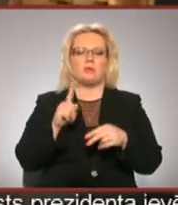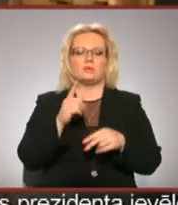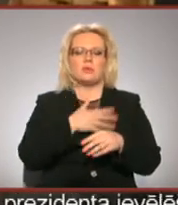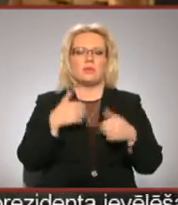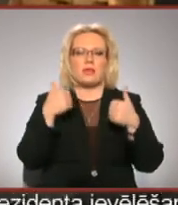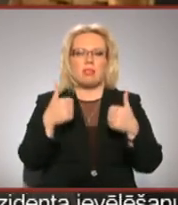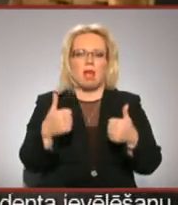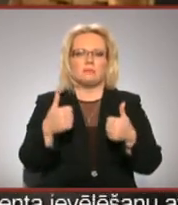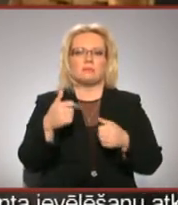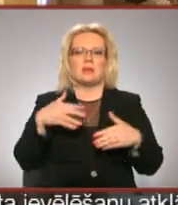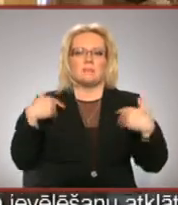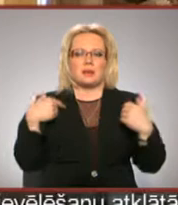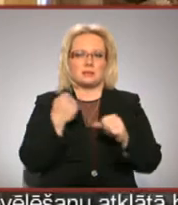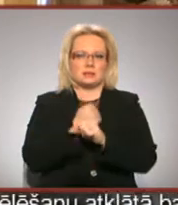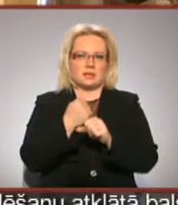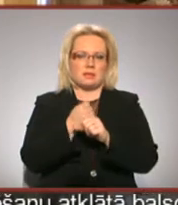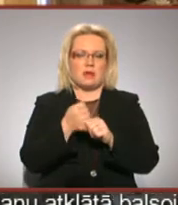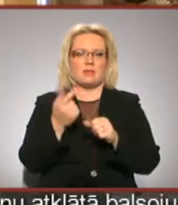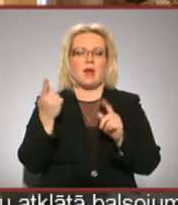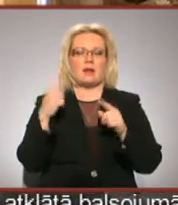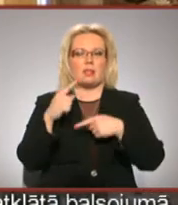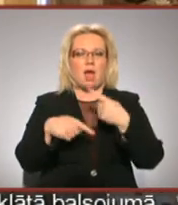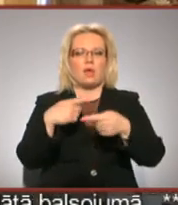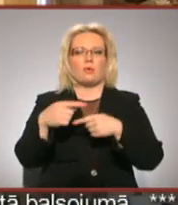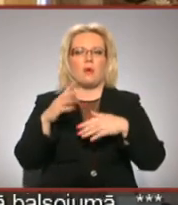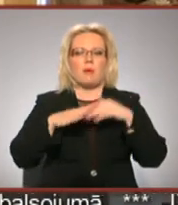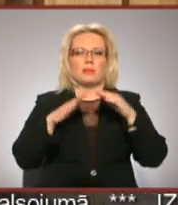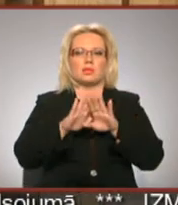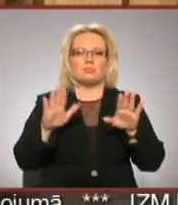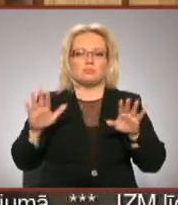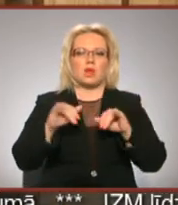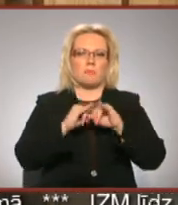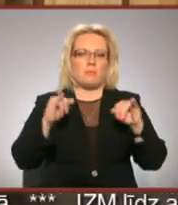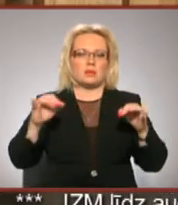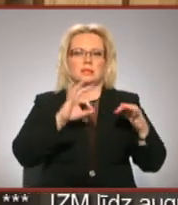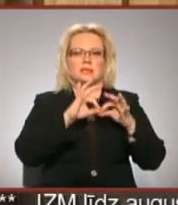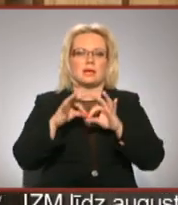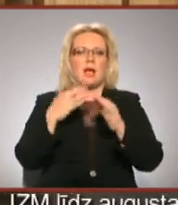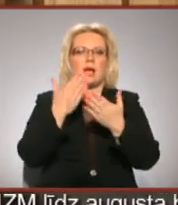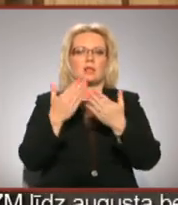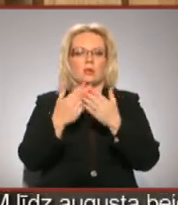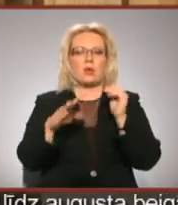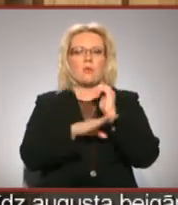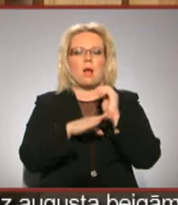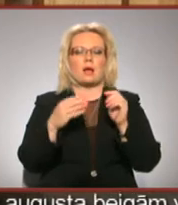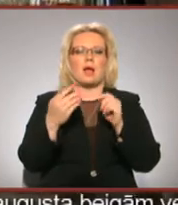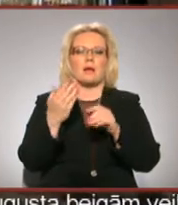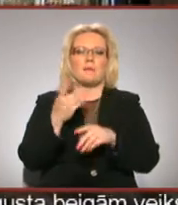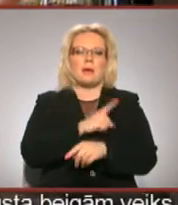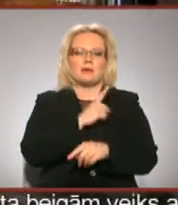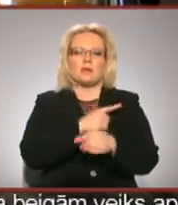ar viņiem ir prieks strādāt. Ar laiku amatniecības muzeju plānots paplašināt, sīkāk attēlojot koka meistaru dažādo